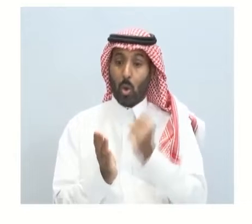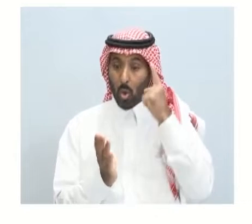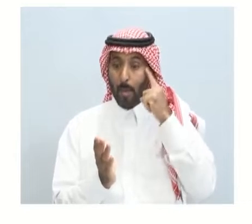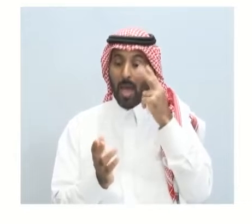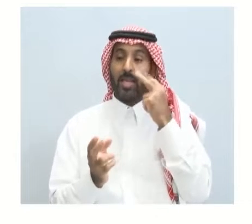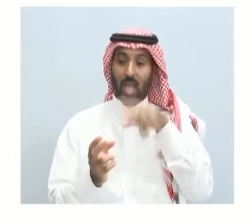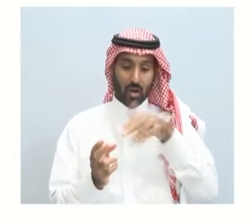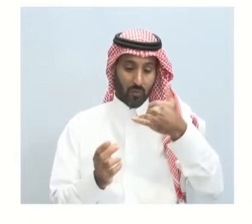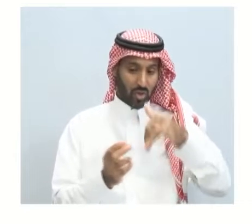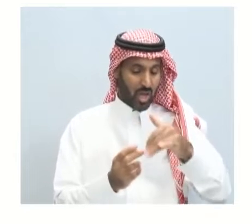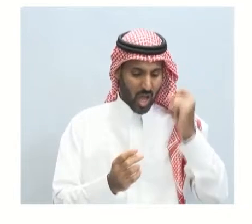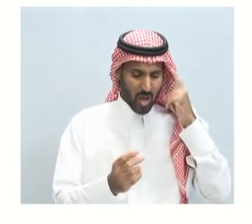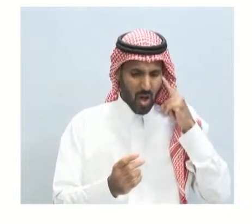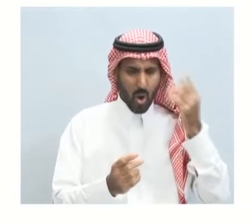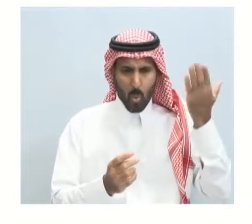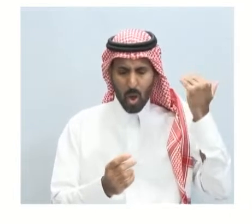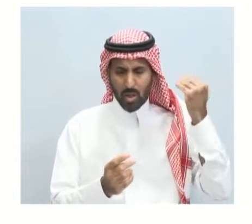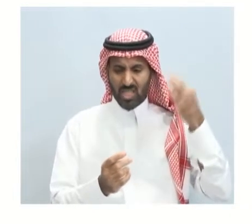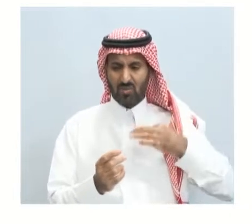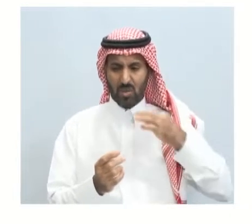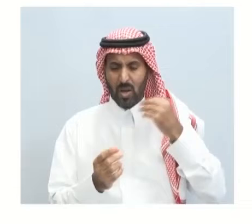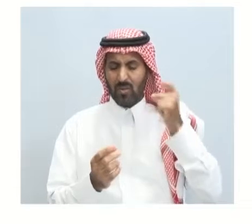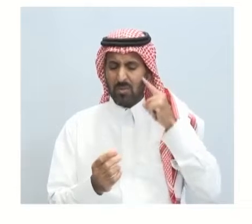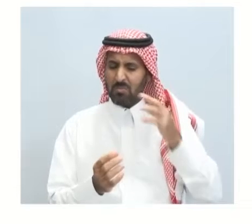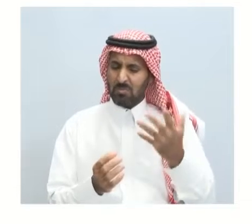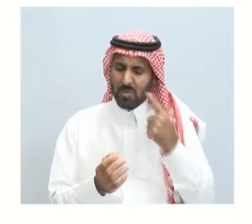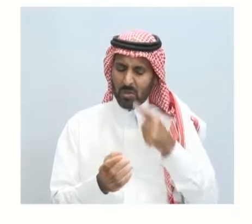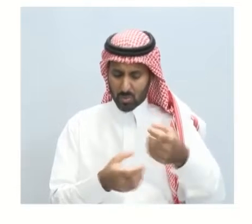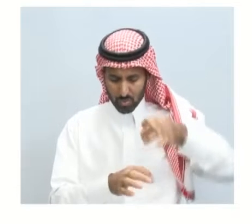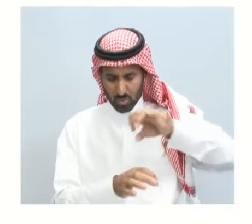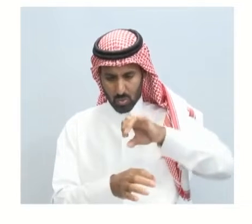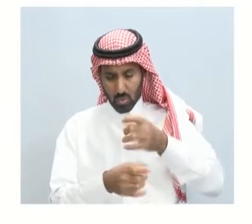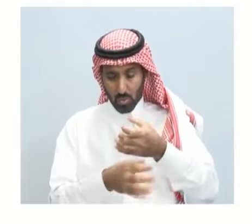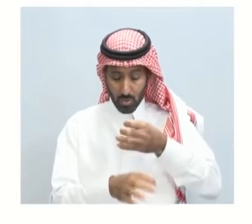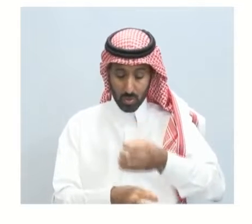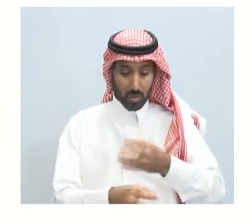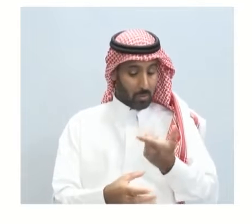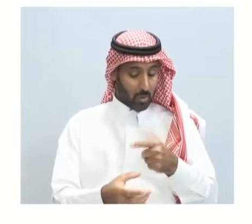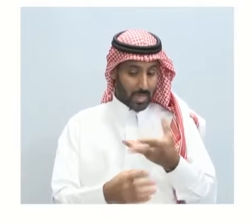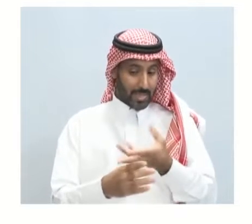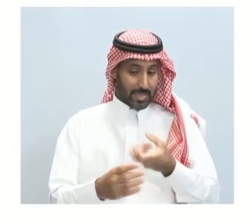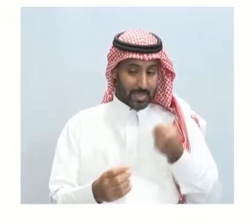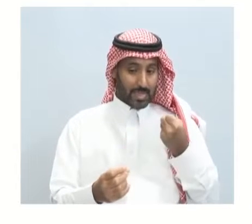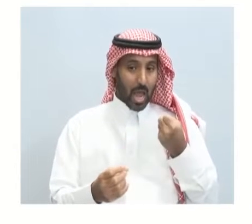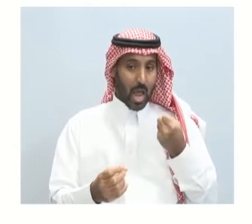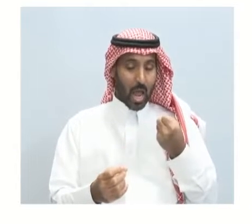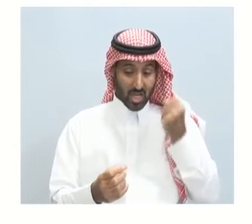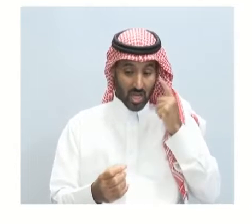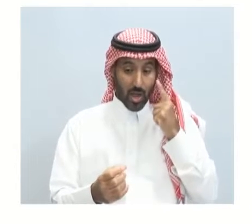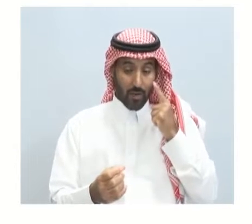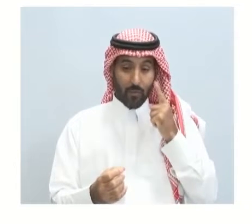عاده بمعرفتهم السابقه لتوقع نتائج تجاربهم يفضل